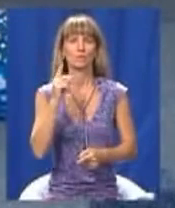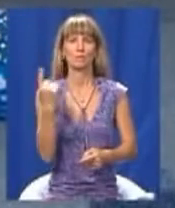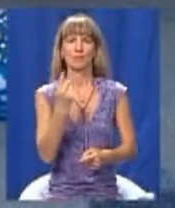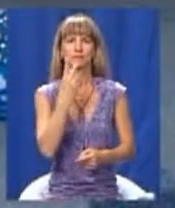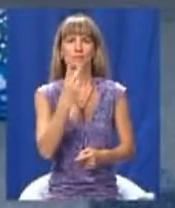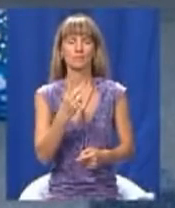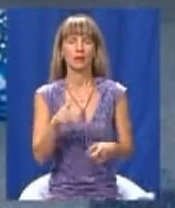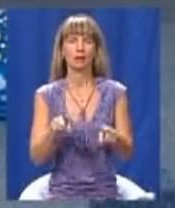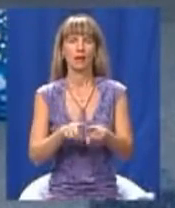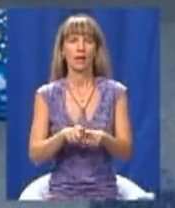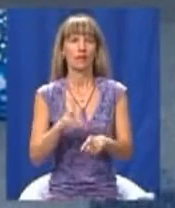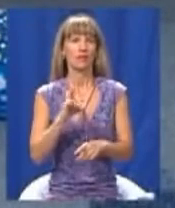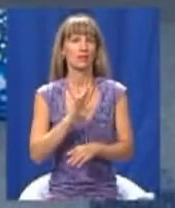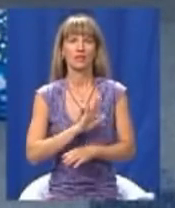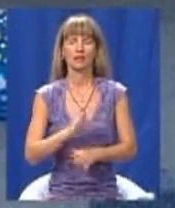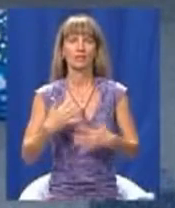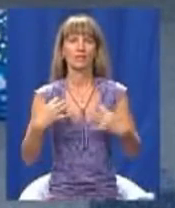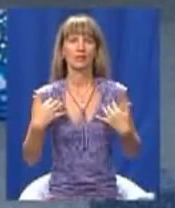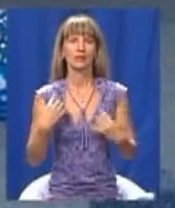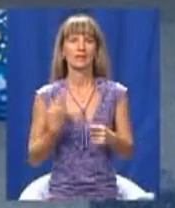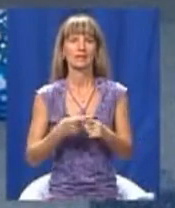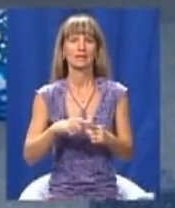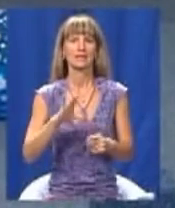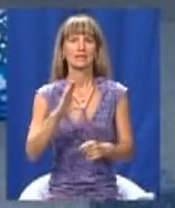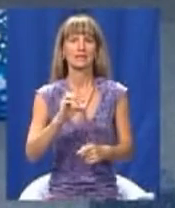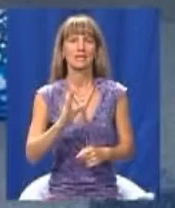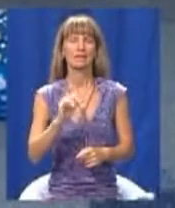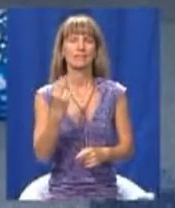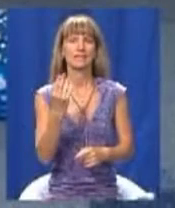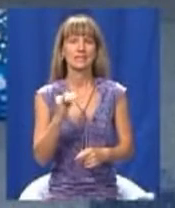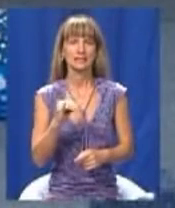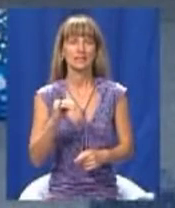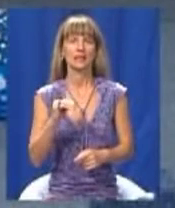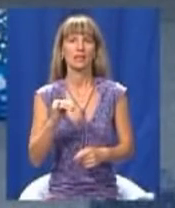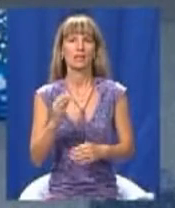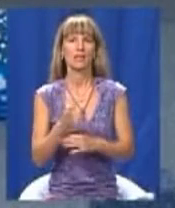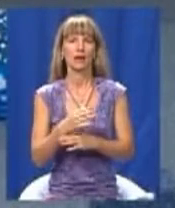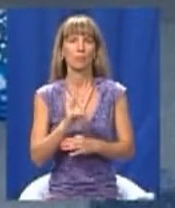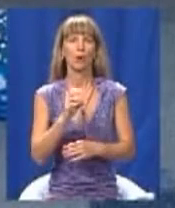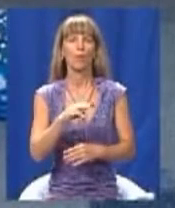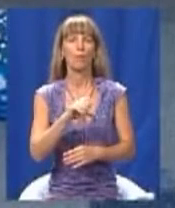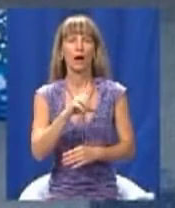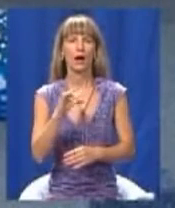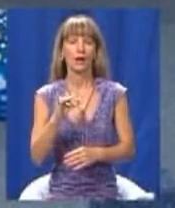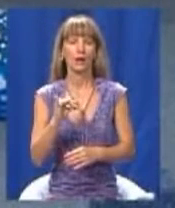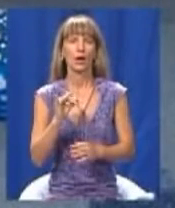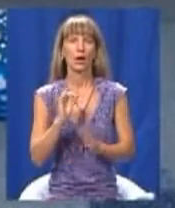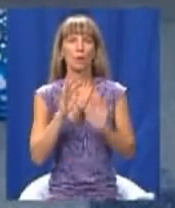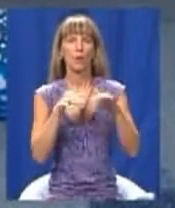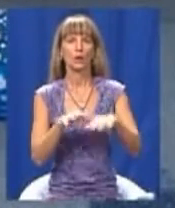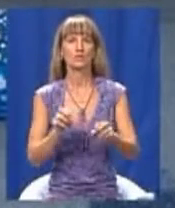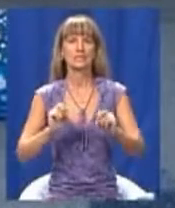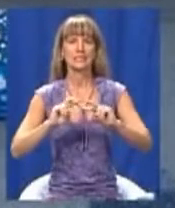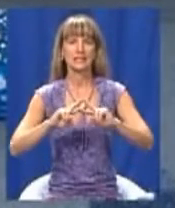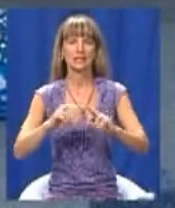що начебто вони і не тварини. До тварин належать ссавці, птахи, риби, комахи, павукоподібні, молюски, морські зірки, черви тощо. До царства тварин